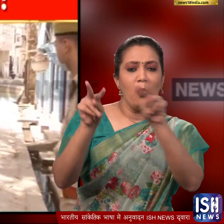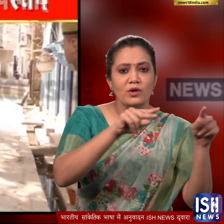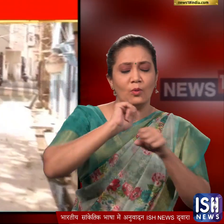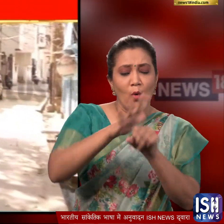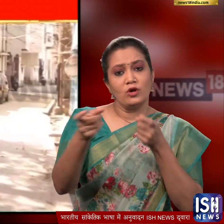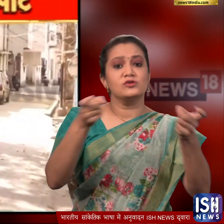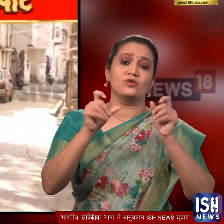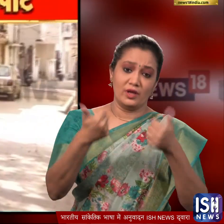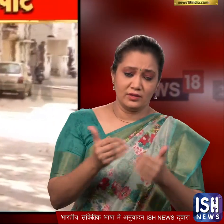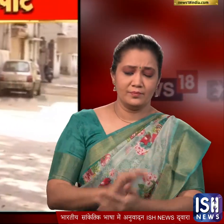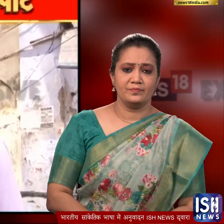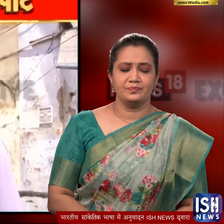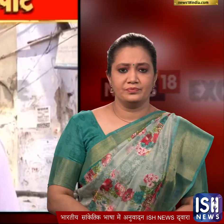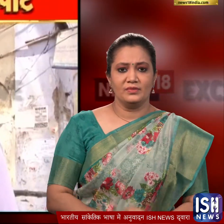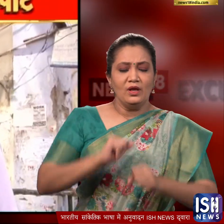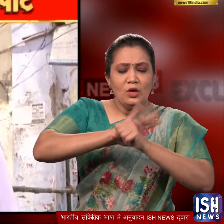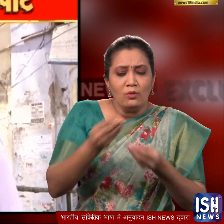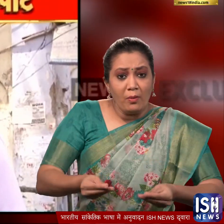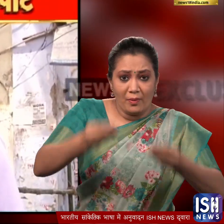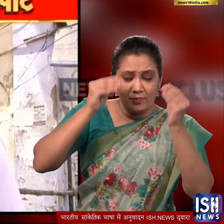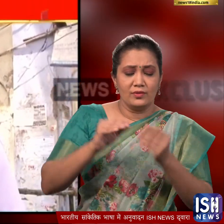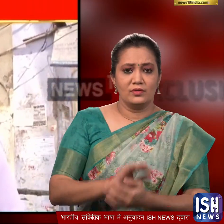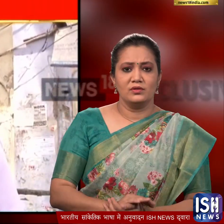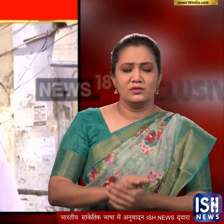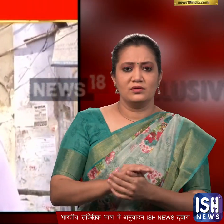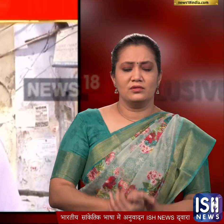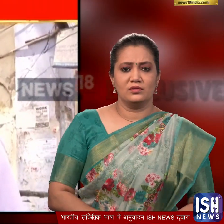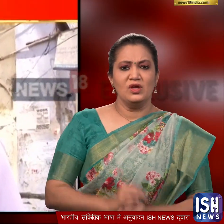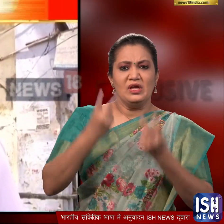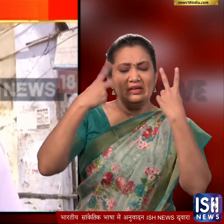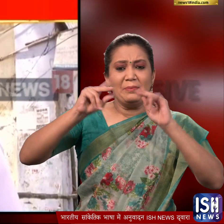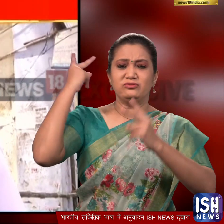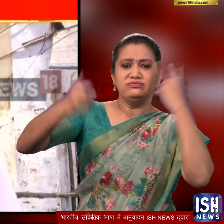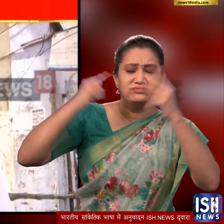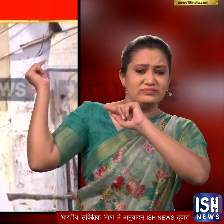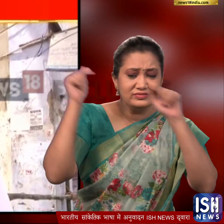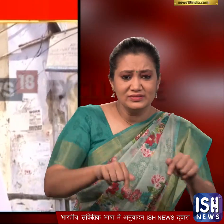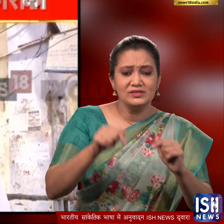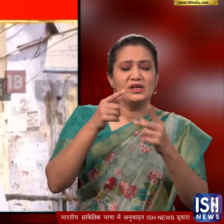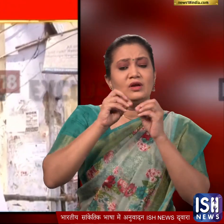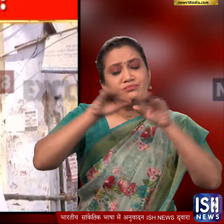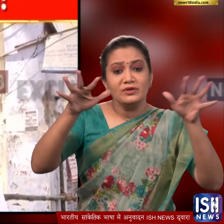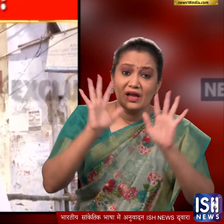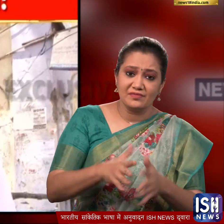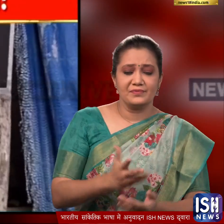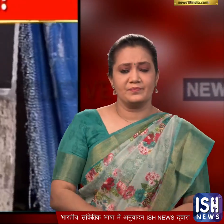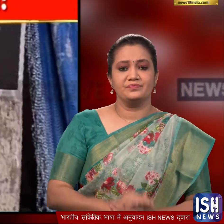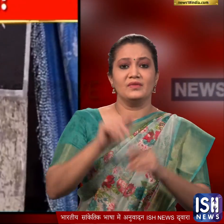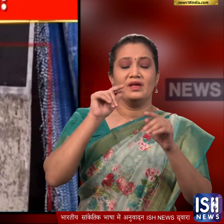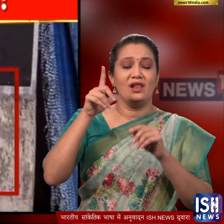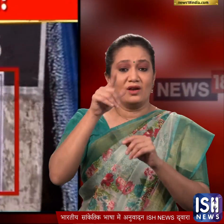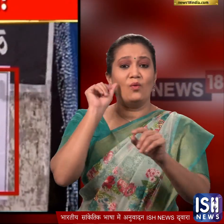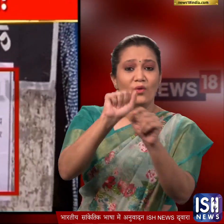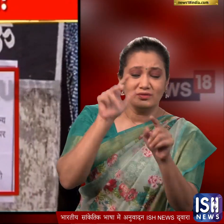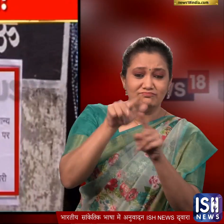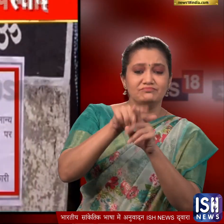सके और कोरोना को फैलने से रोका जा सके। संक्रमण का दर बढ़ा, ये ट्रैवलर्स बहुत भारी संख्या में जो आ रहे हैं, स्पेशली जहां पे संक्रमण ज्यादा है। लखनऊ